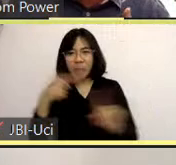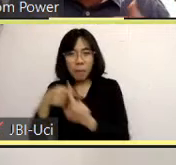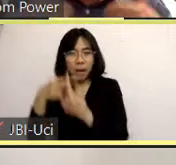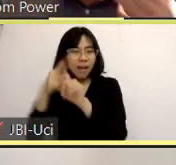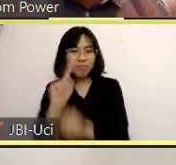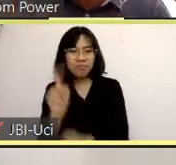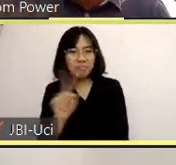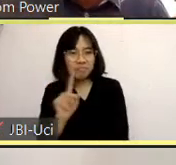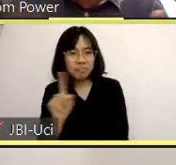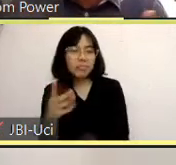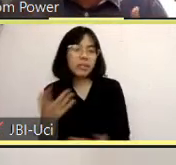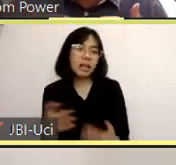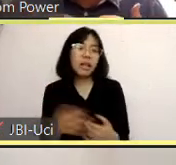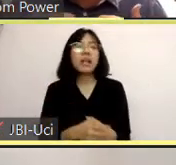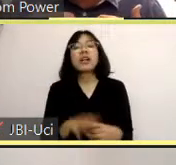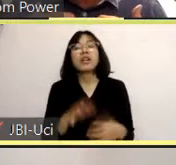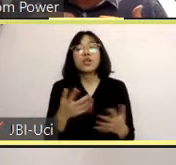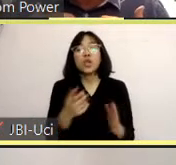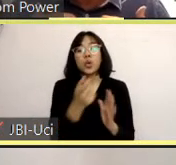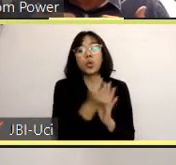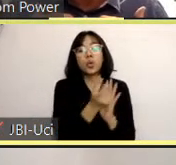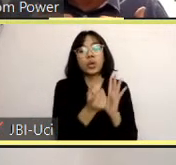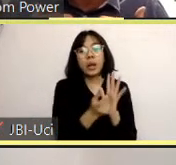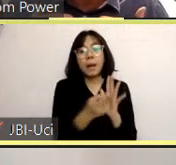memang secara sadar,